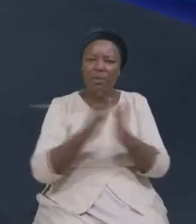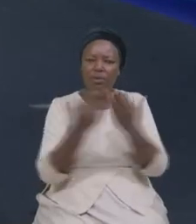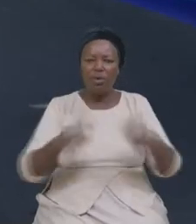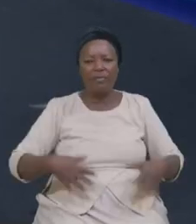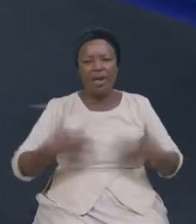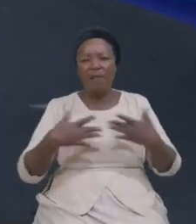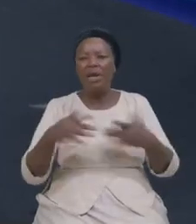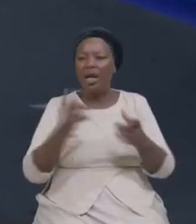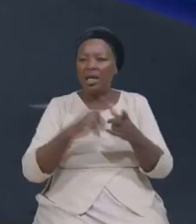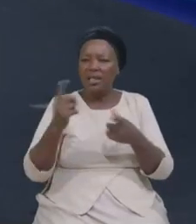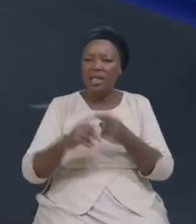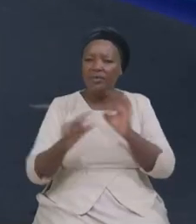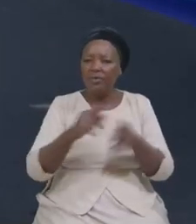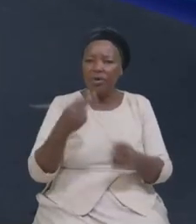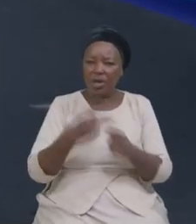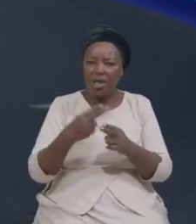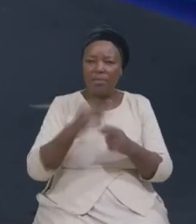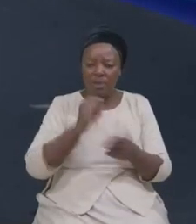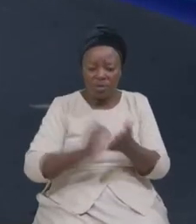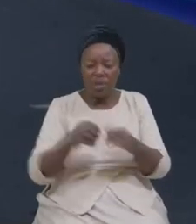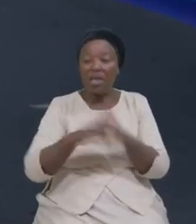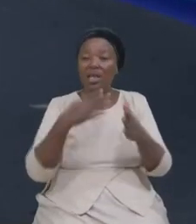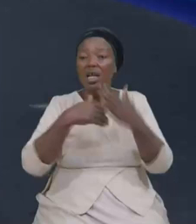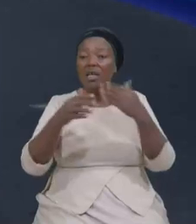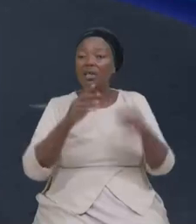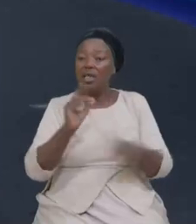Et si leurs noms ne sont pas au ciel encore, aujourd'hui,